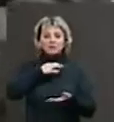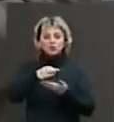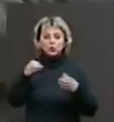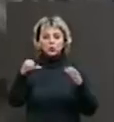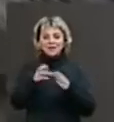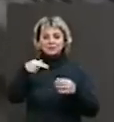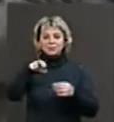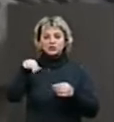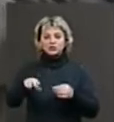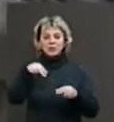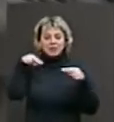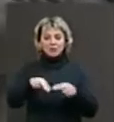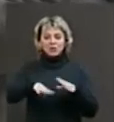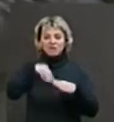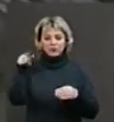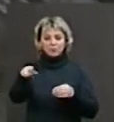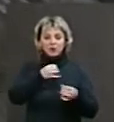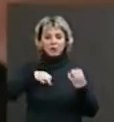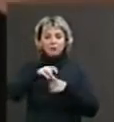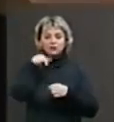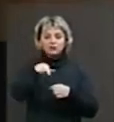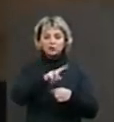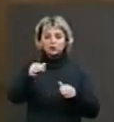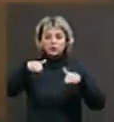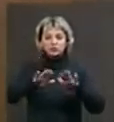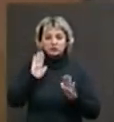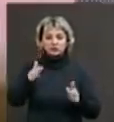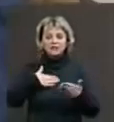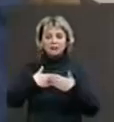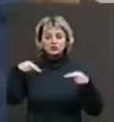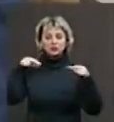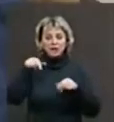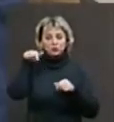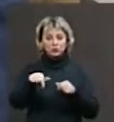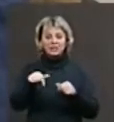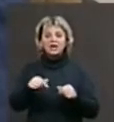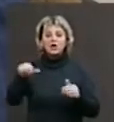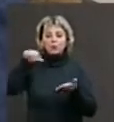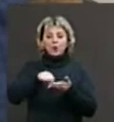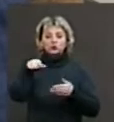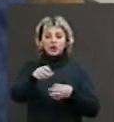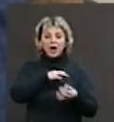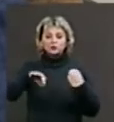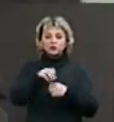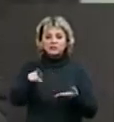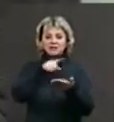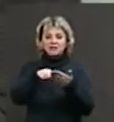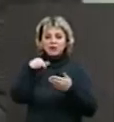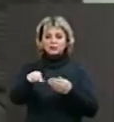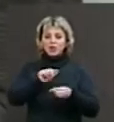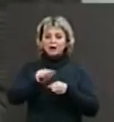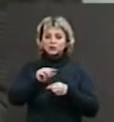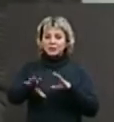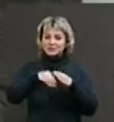группы СПЧ по наблюдению на выборах пообщался с теми, кто решил стать общественными наблюдателями и поучаствовал в обсуждении вопросов